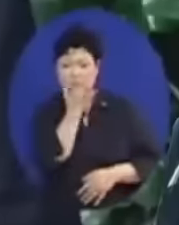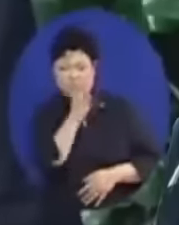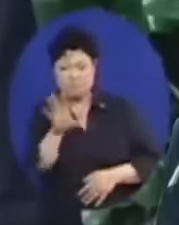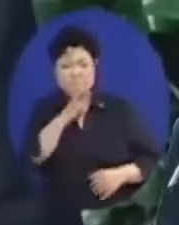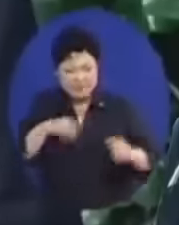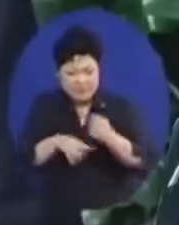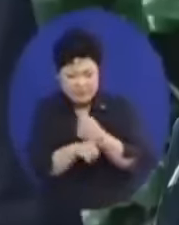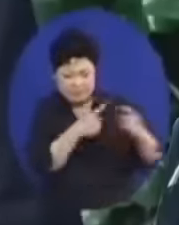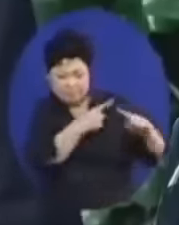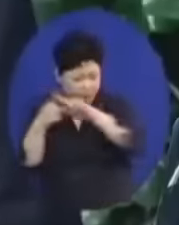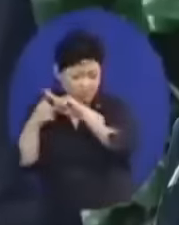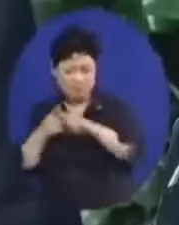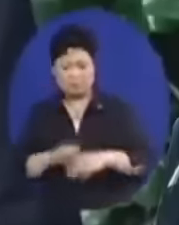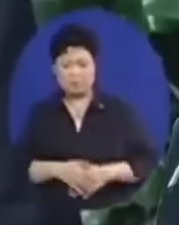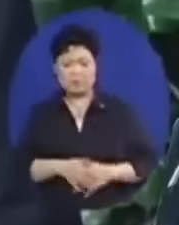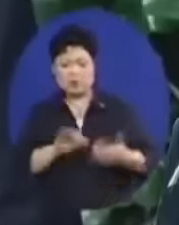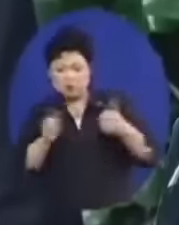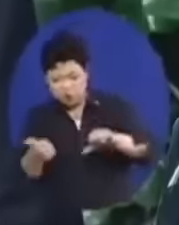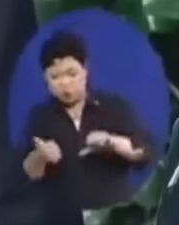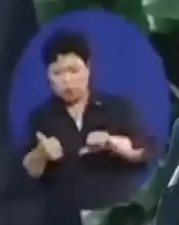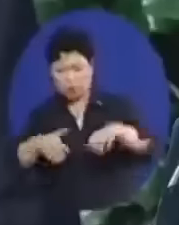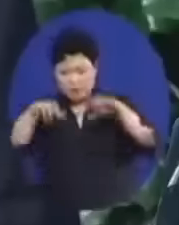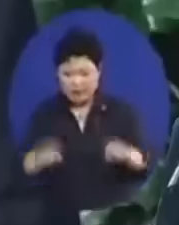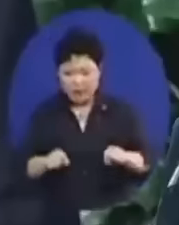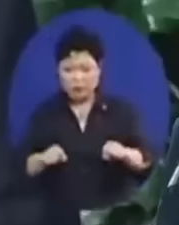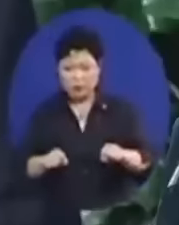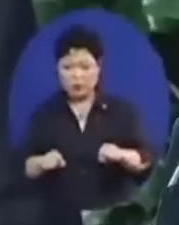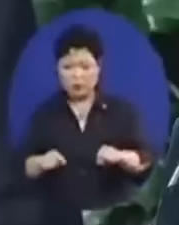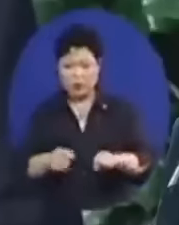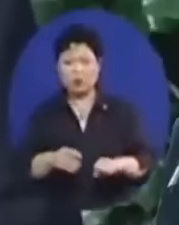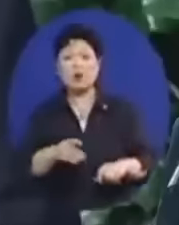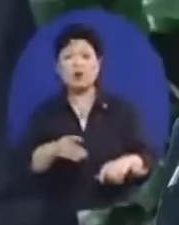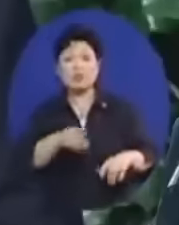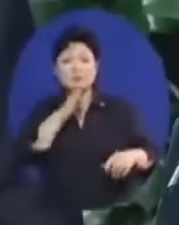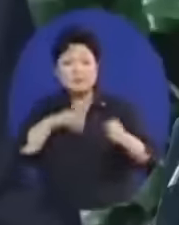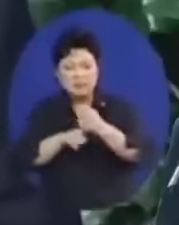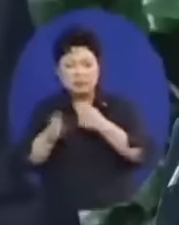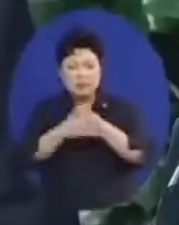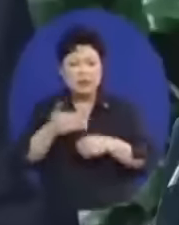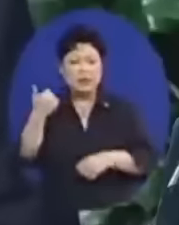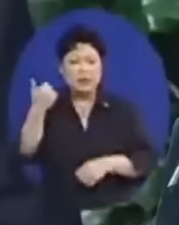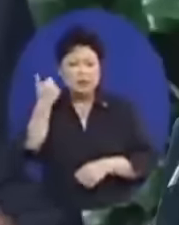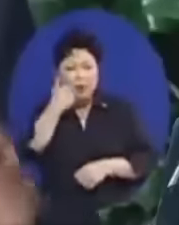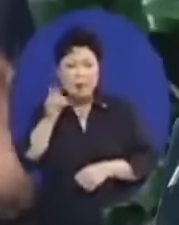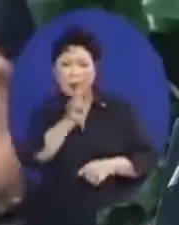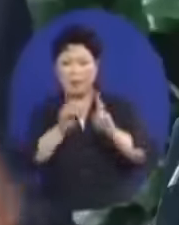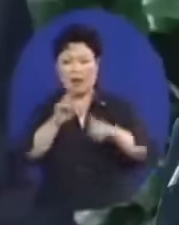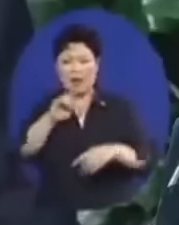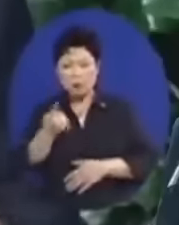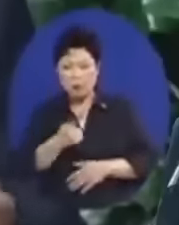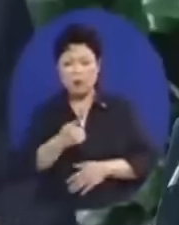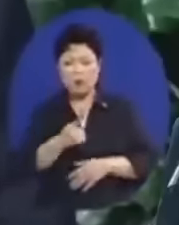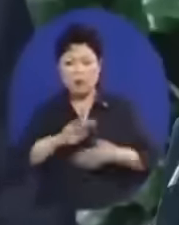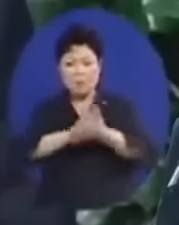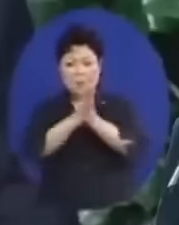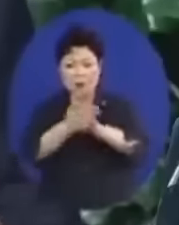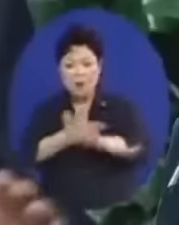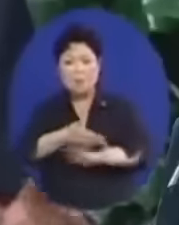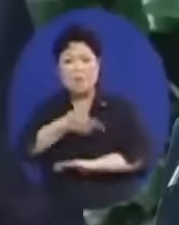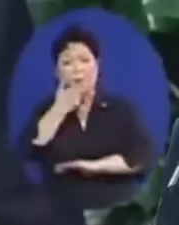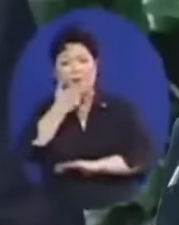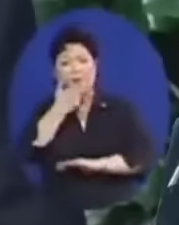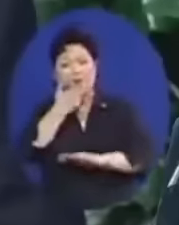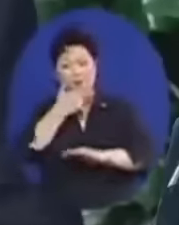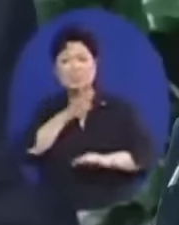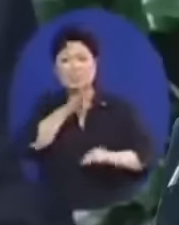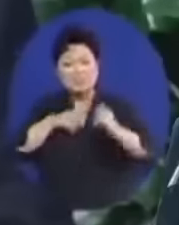진리입니다. 죽어도 살아도 절대적인 진리입니다. 누가 무엇이라고 말해도 그 절대적인 진리를 놓으면